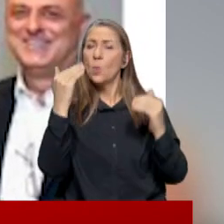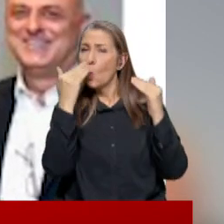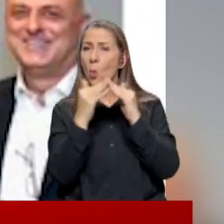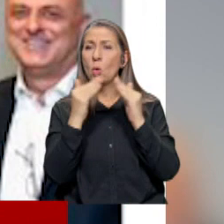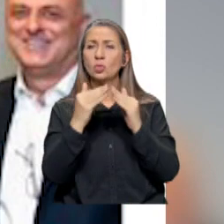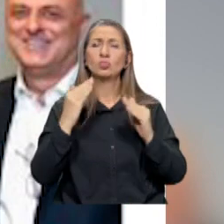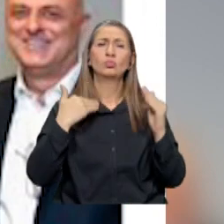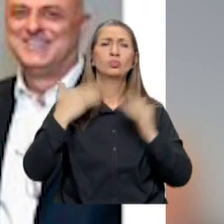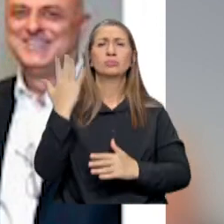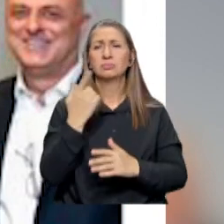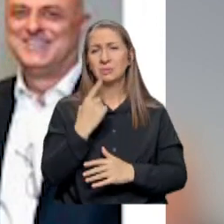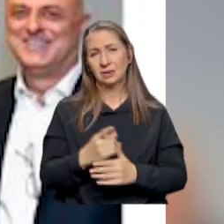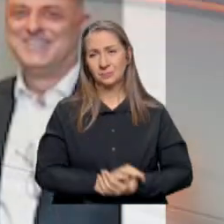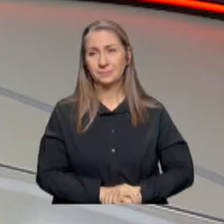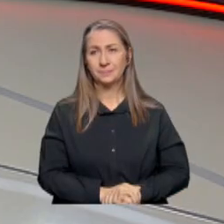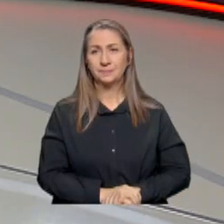tavan sözüyle yanıt verdi.